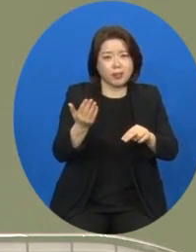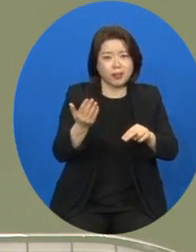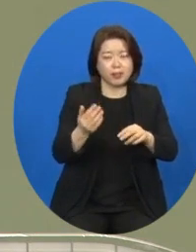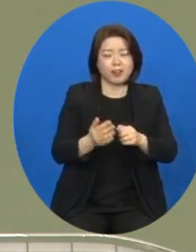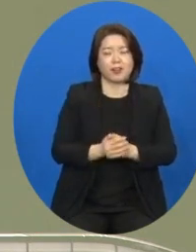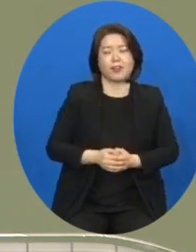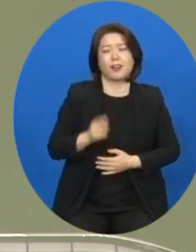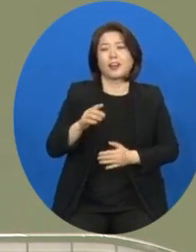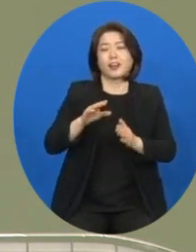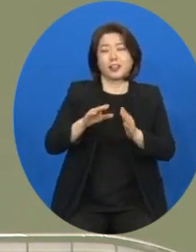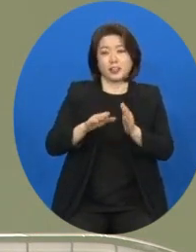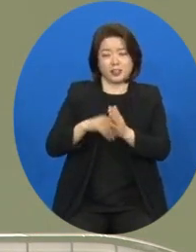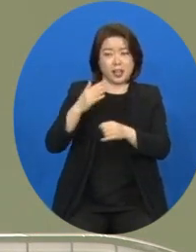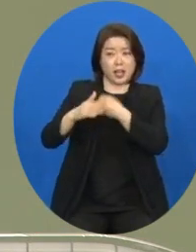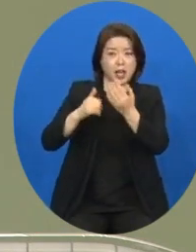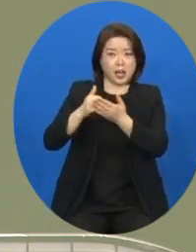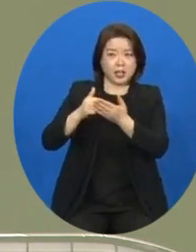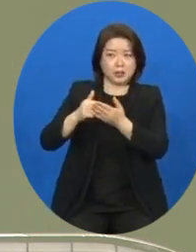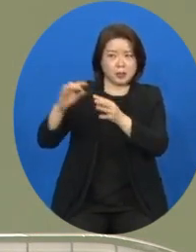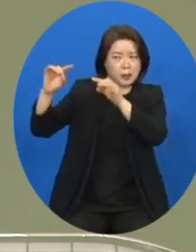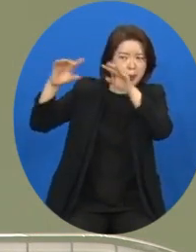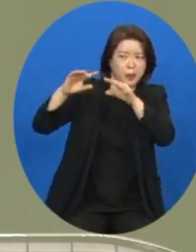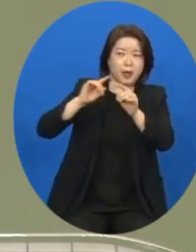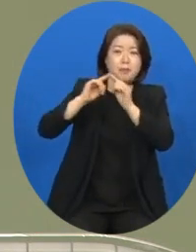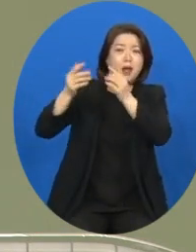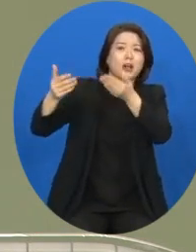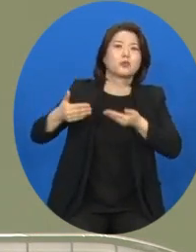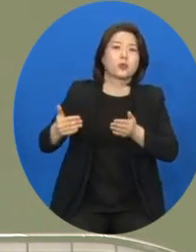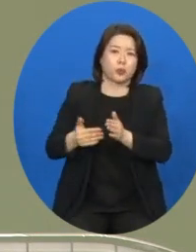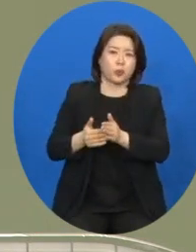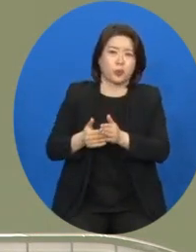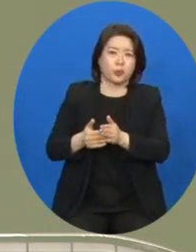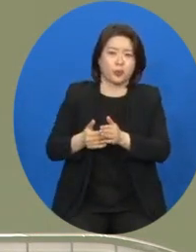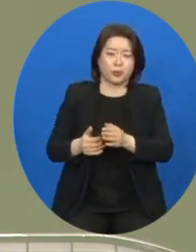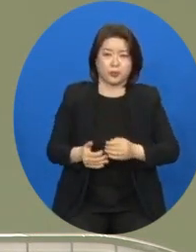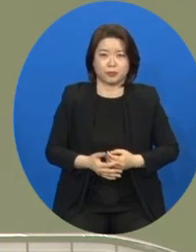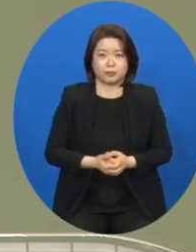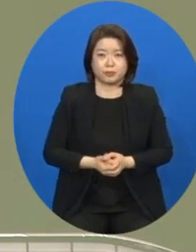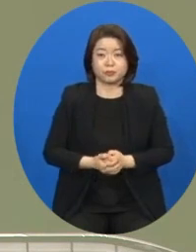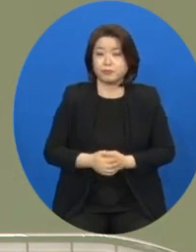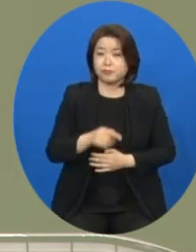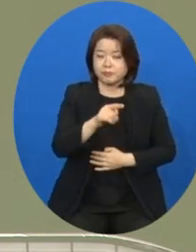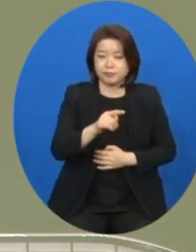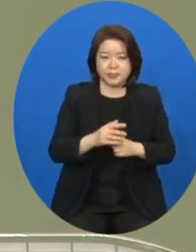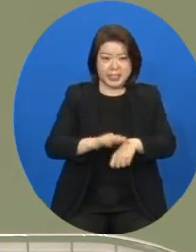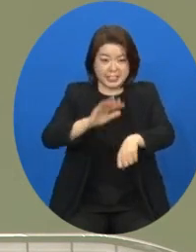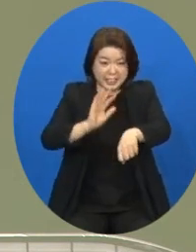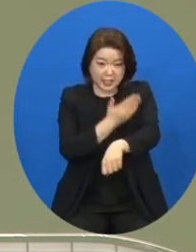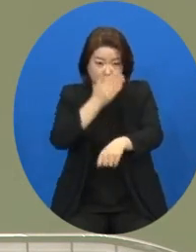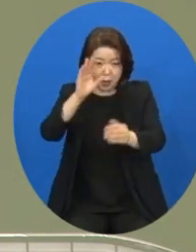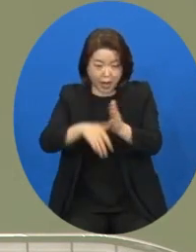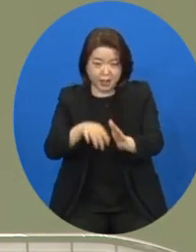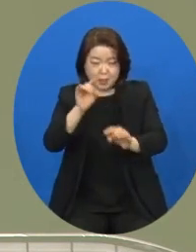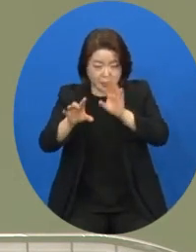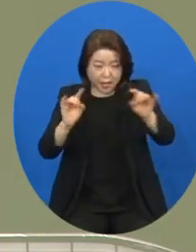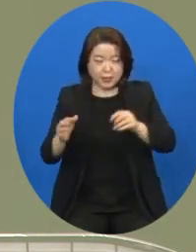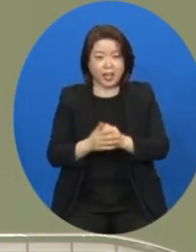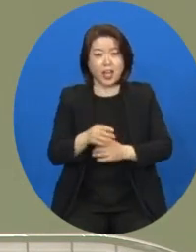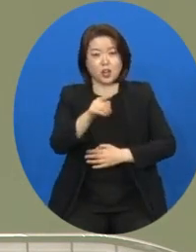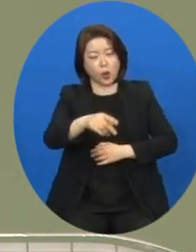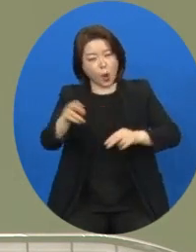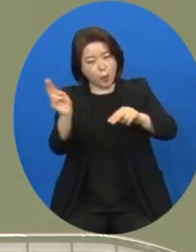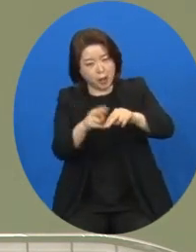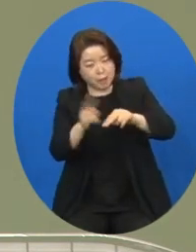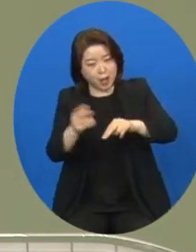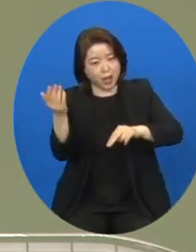그때 하나님께서 말씀하시더래요. 네가 잘못할 때마다 내가 너에게